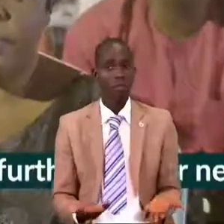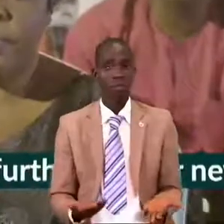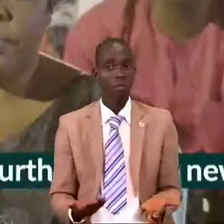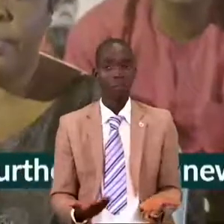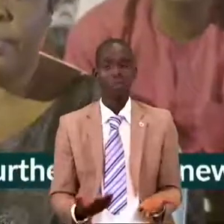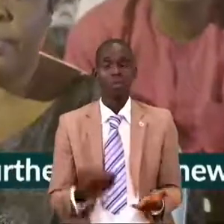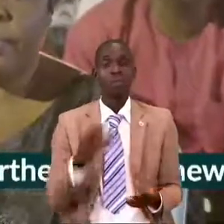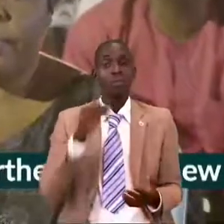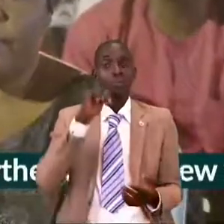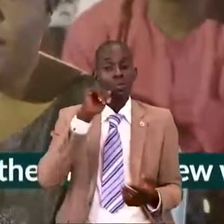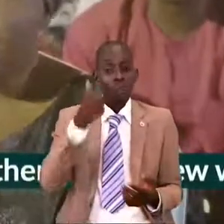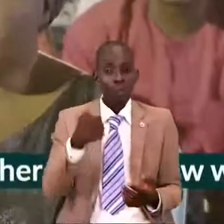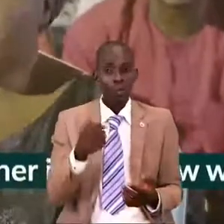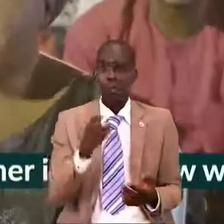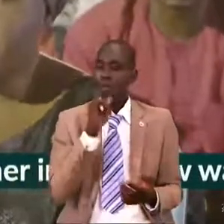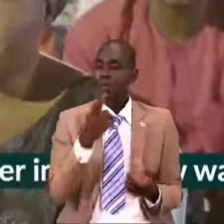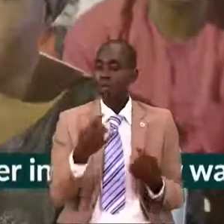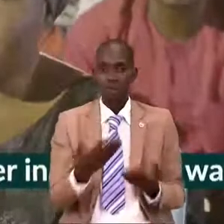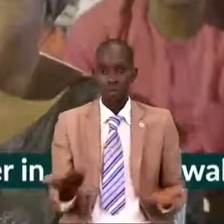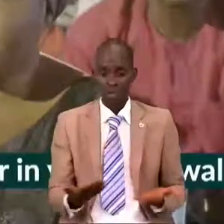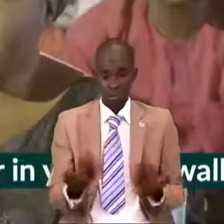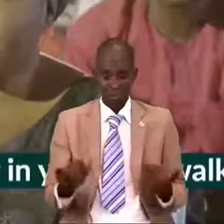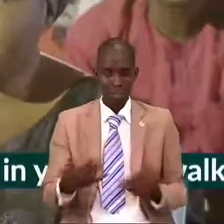pas partir avec un problème avec